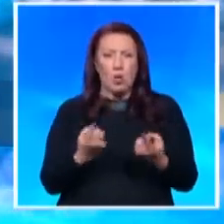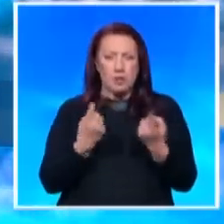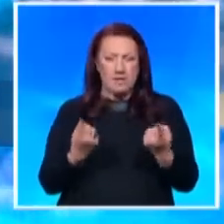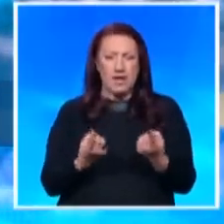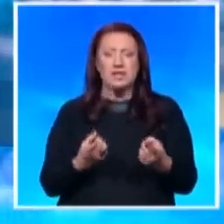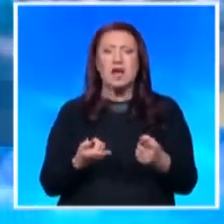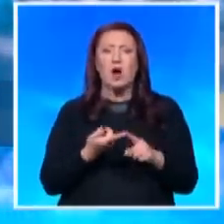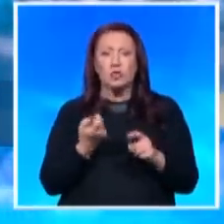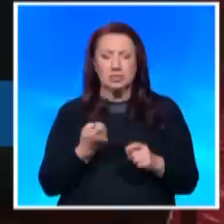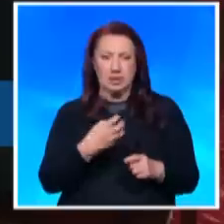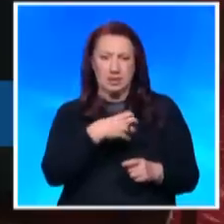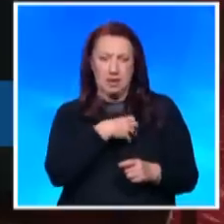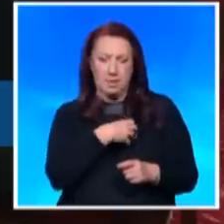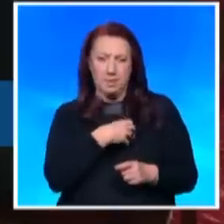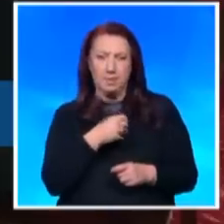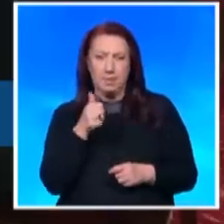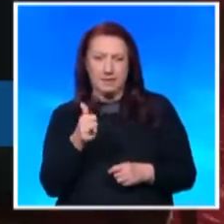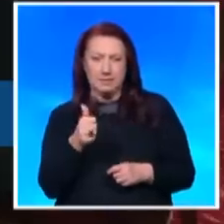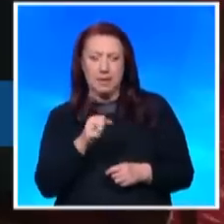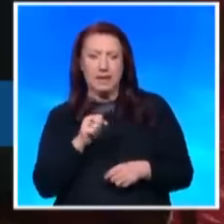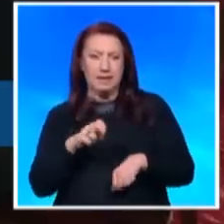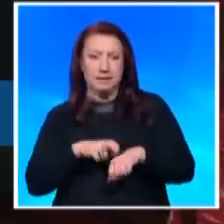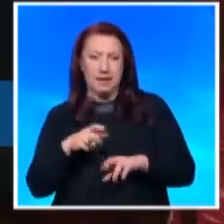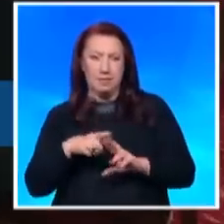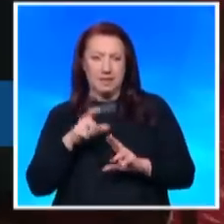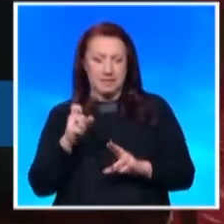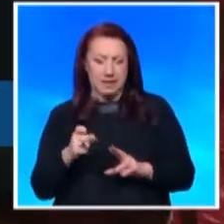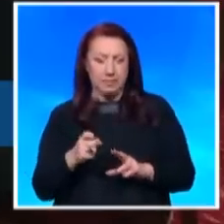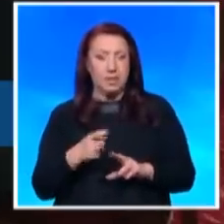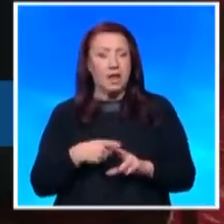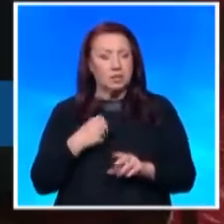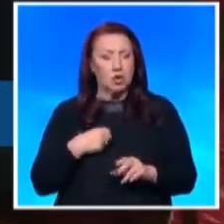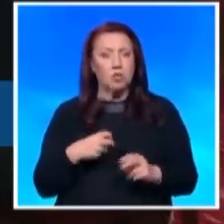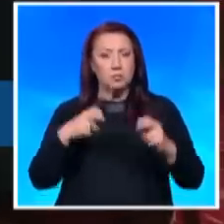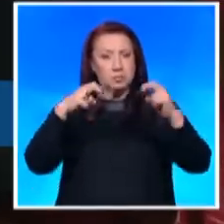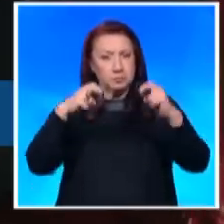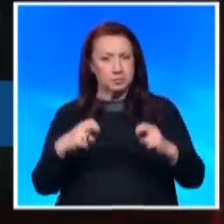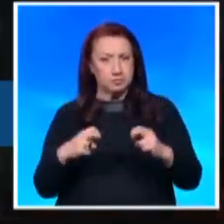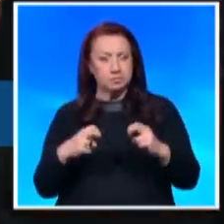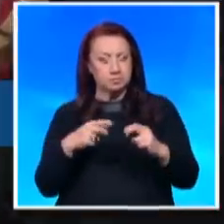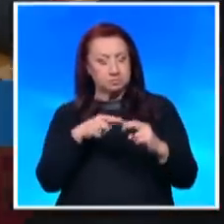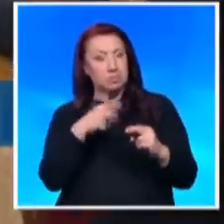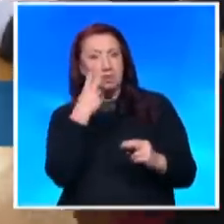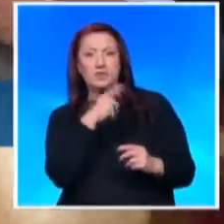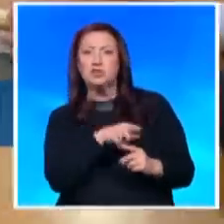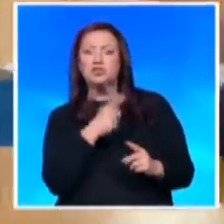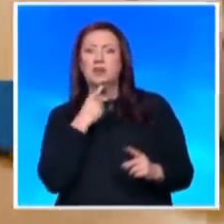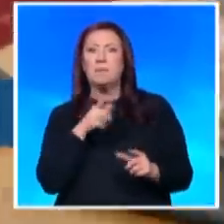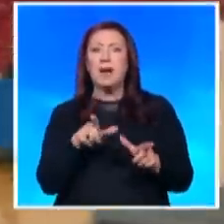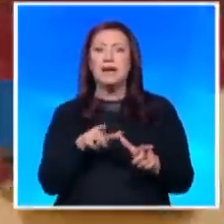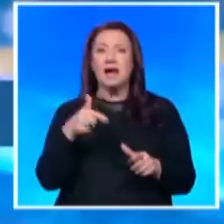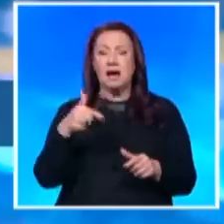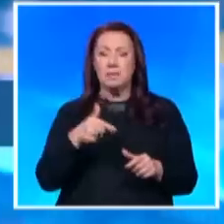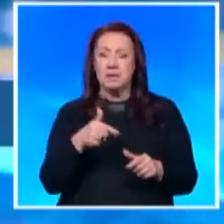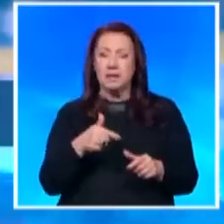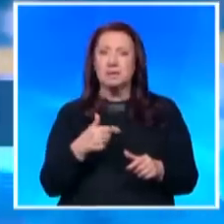БСП. А от другата страна имахме един човек, който искаше да отговаря на въпроси. Затова не залостих вратата, излизайки от тази среща.